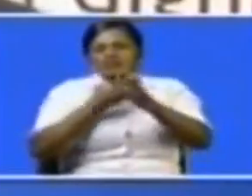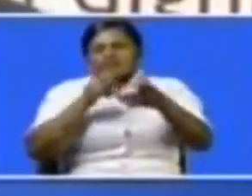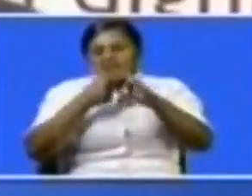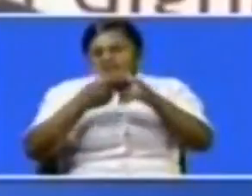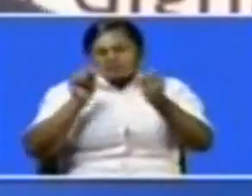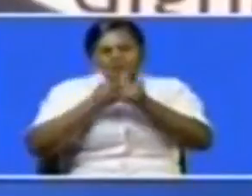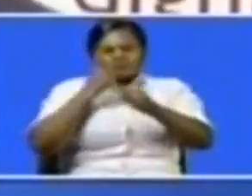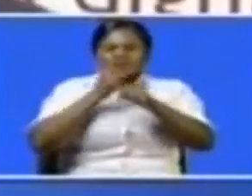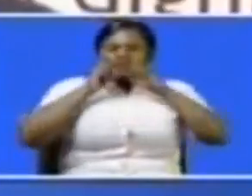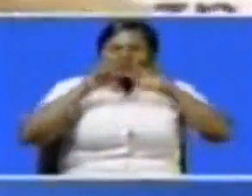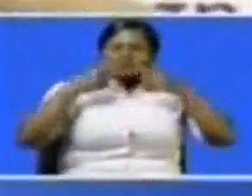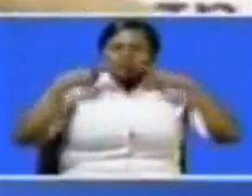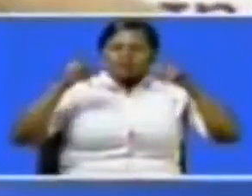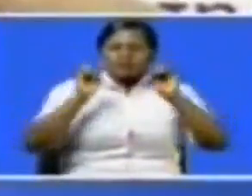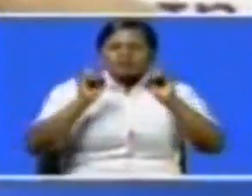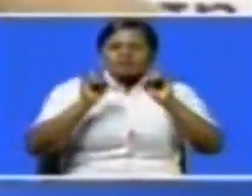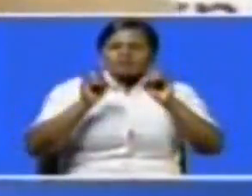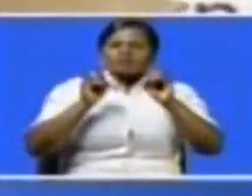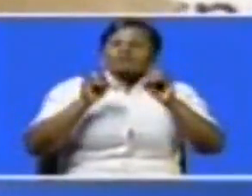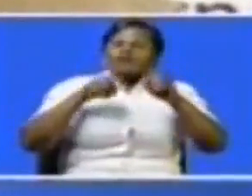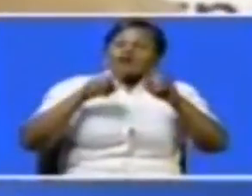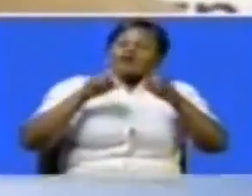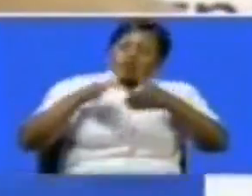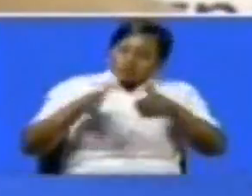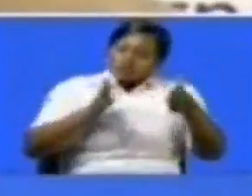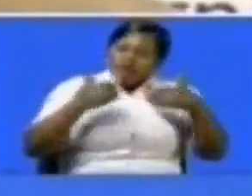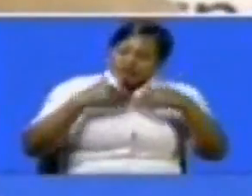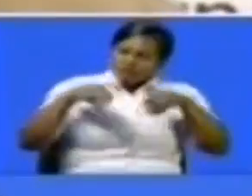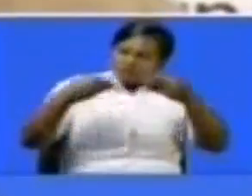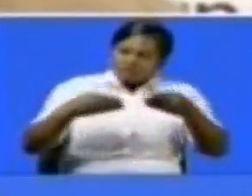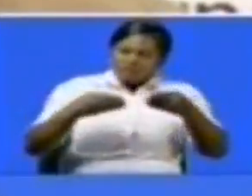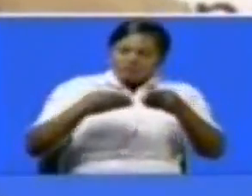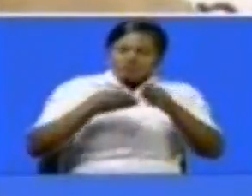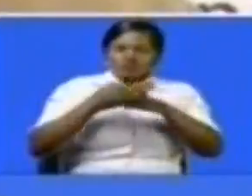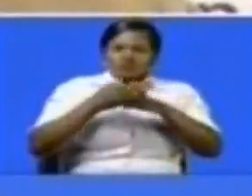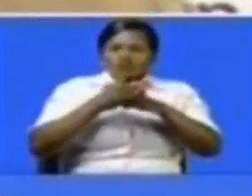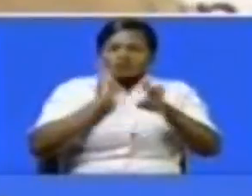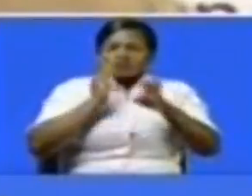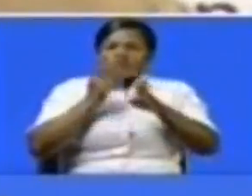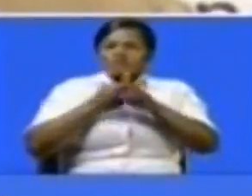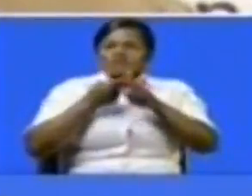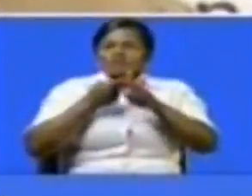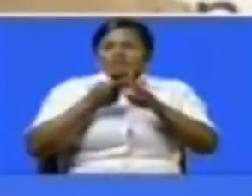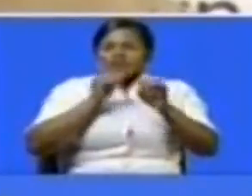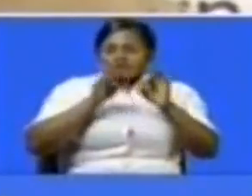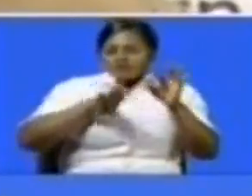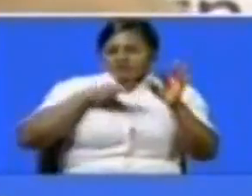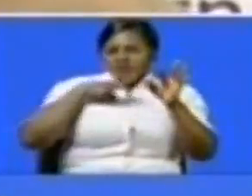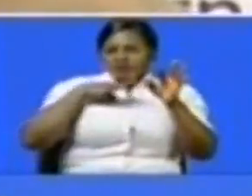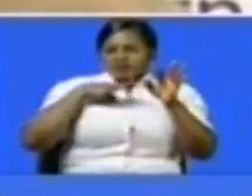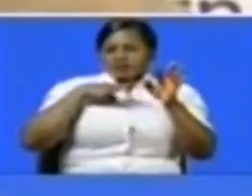will not make this information public. We are giving them a chance to exit, which is the normal house. If you